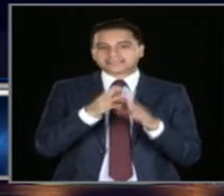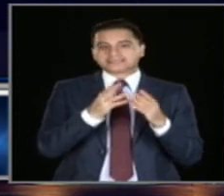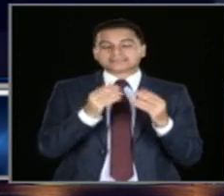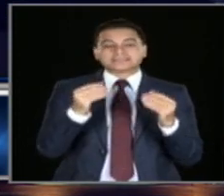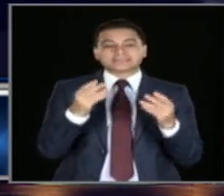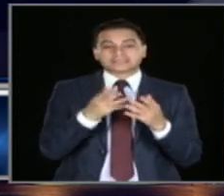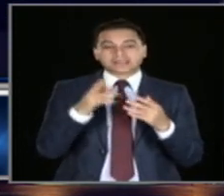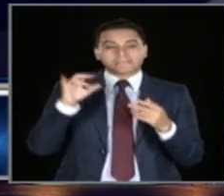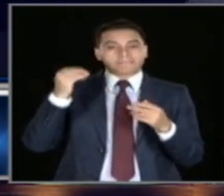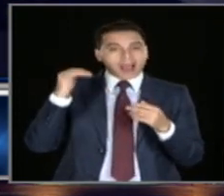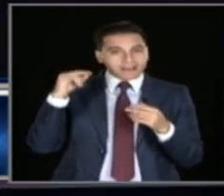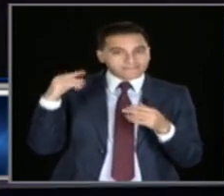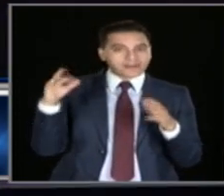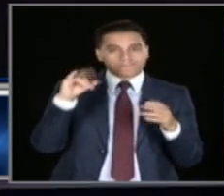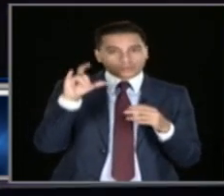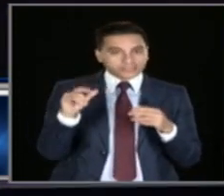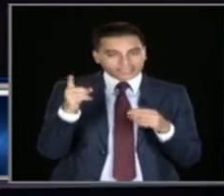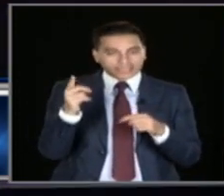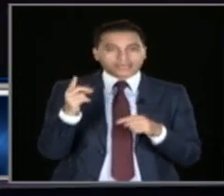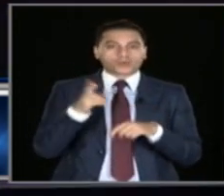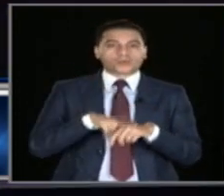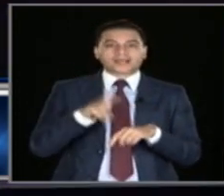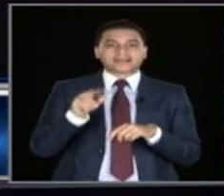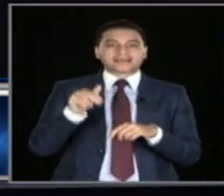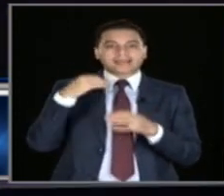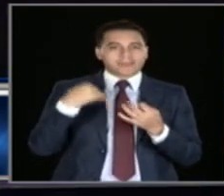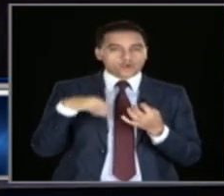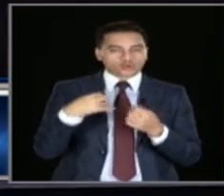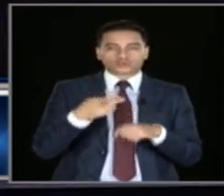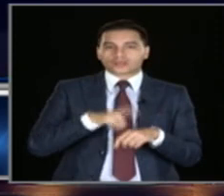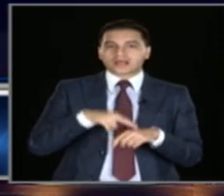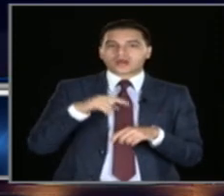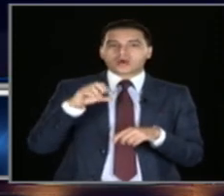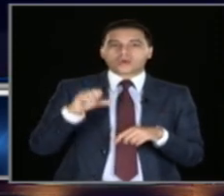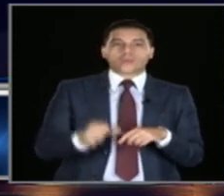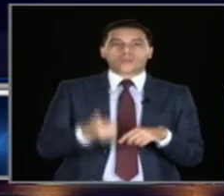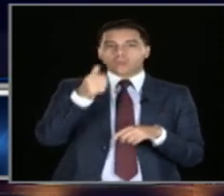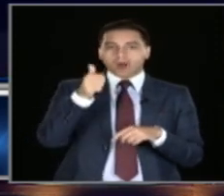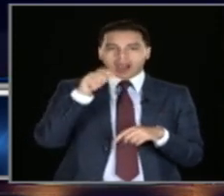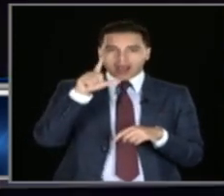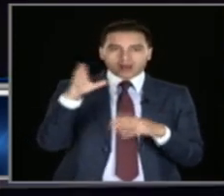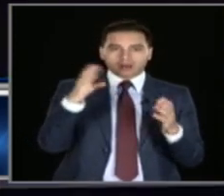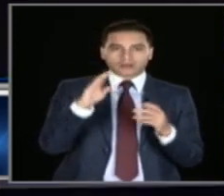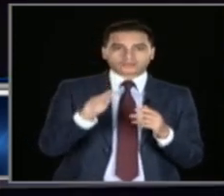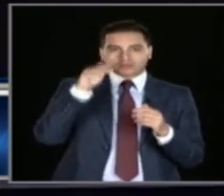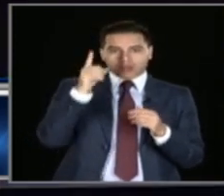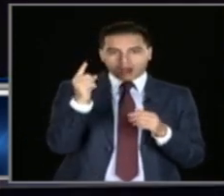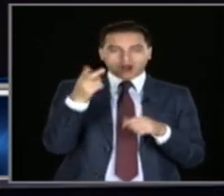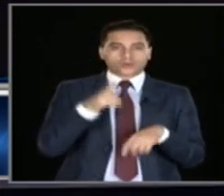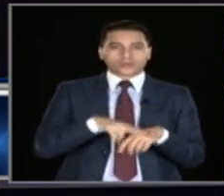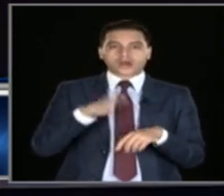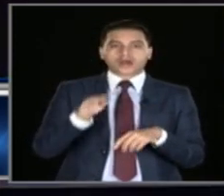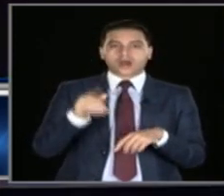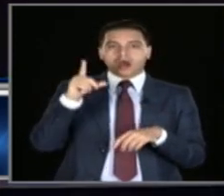رضا زي محمد منير وتامر حسني وائل جسار وكارول سماحة. مين